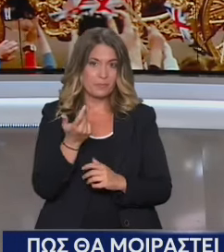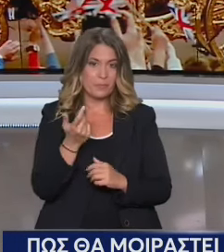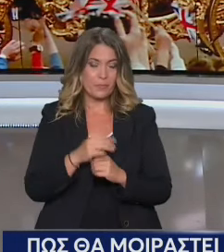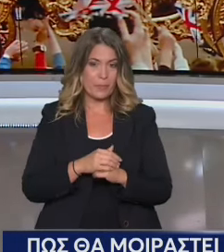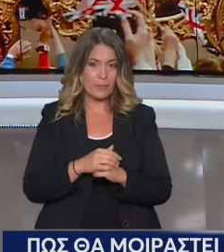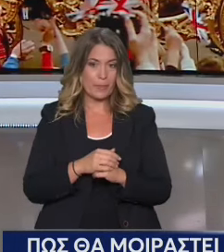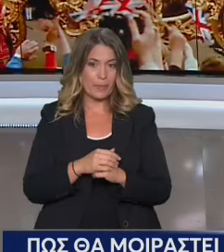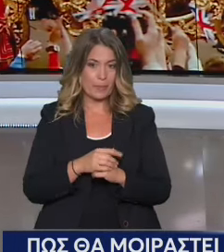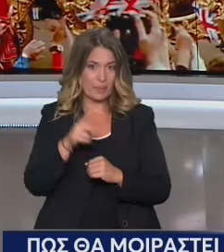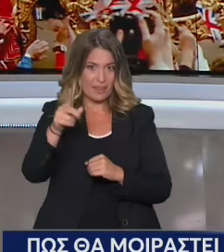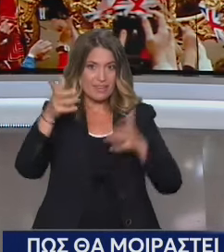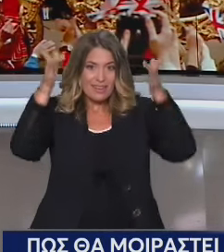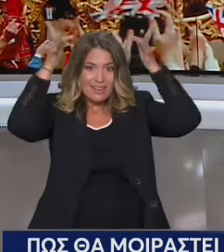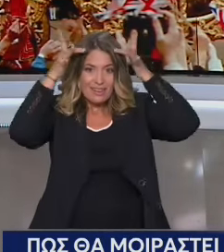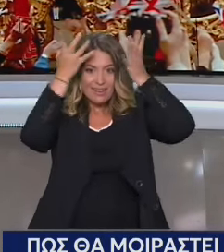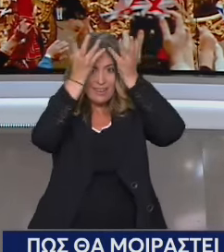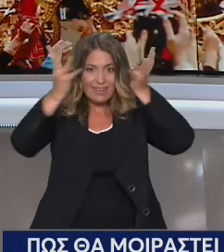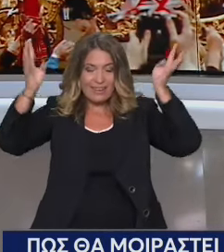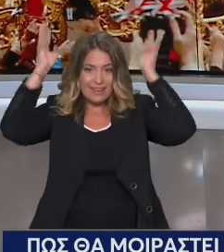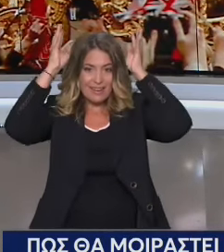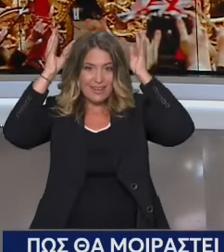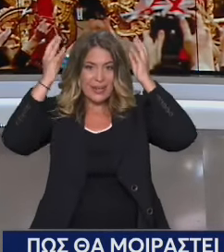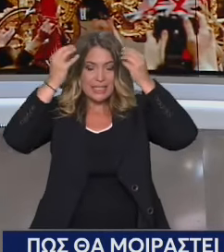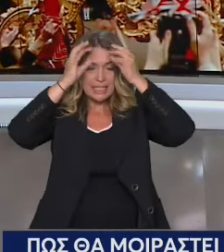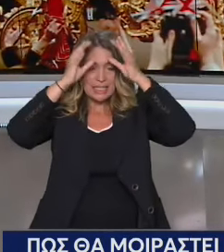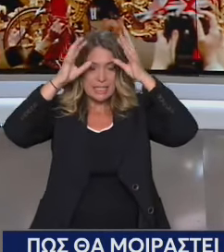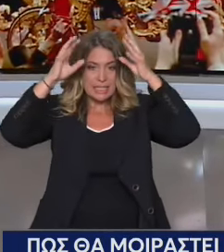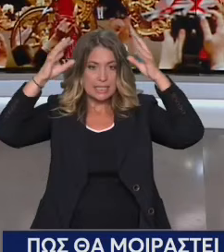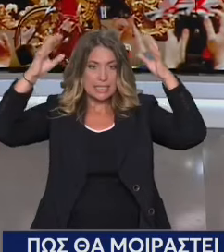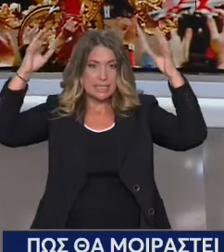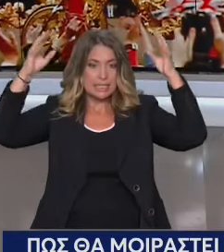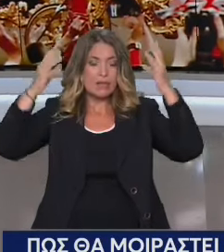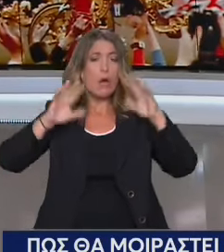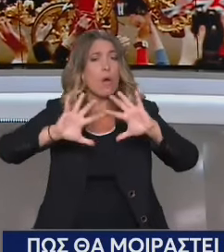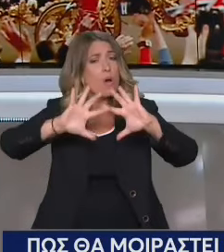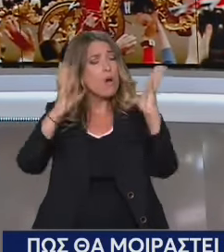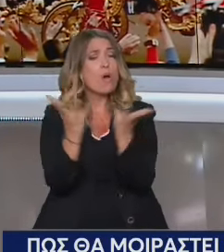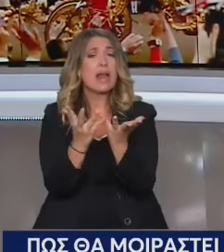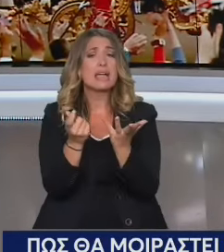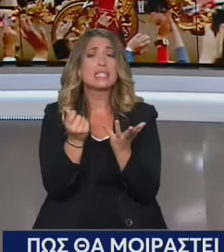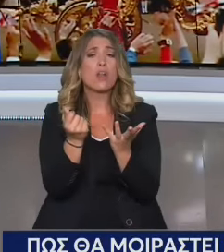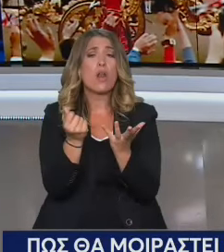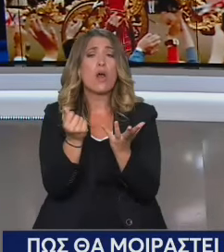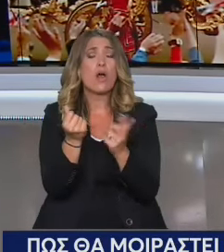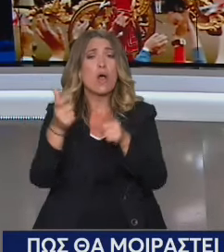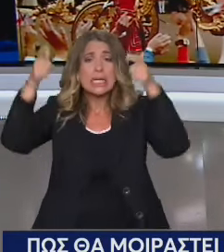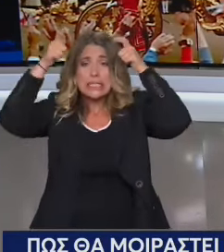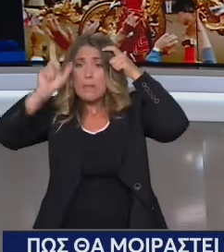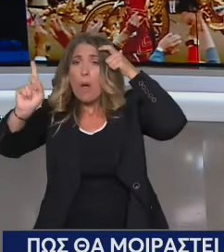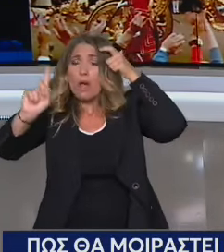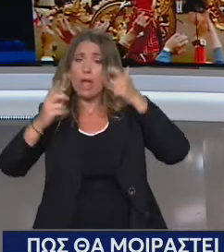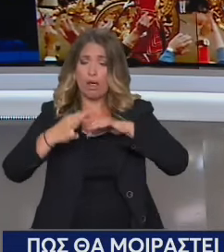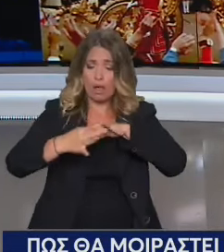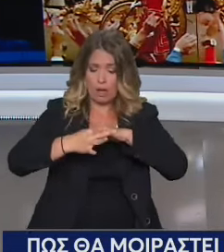νομίζω περίπου 2 κιλά. Αυτό εδώ είναι ή το άλλο. Είναι το σύνολο των κοσμημάτων που έχει. Α, το σύνολο των κοσμημάτων του στέμματος. Όχι μόνο αυτά που είναι εκεί πάνω,